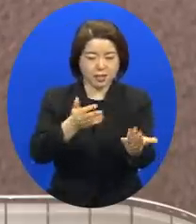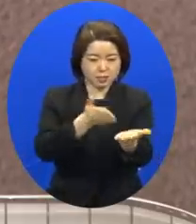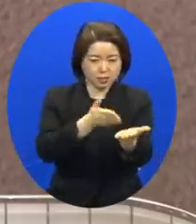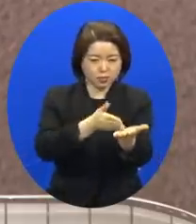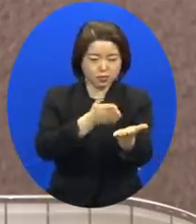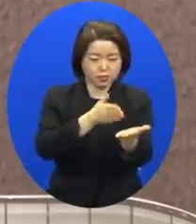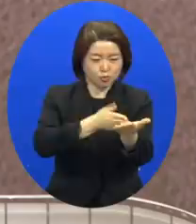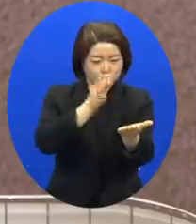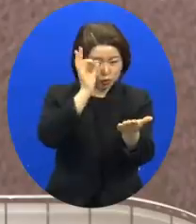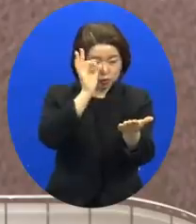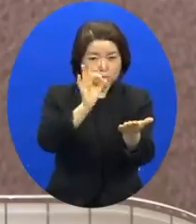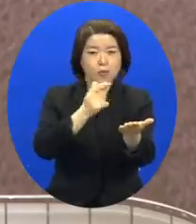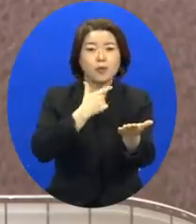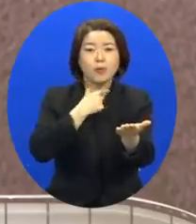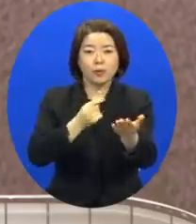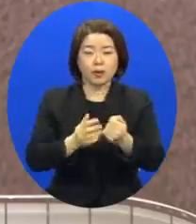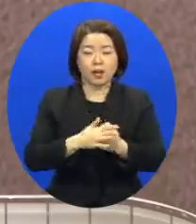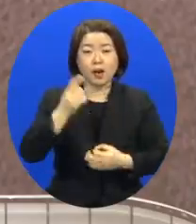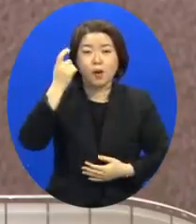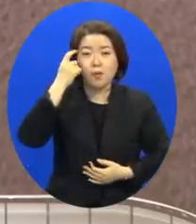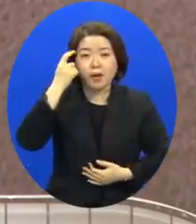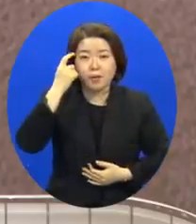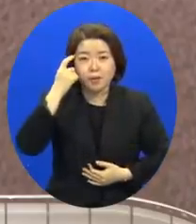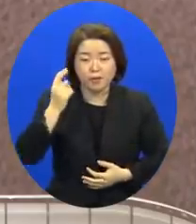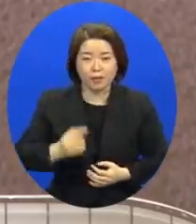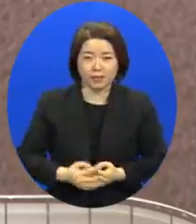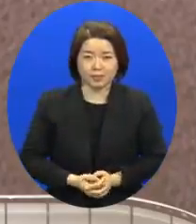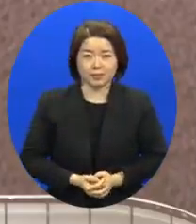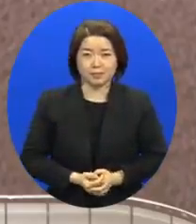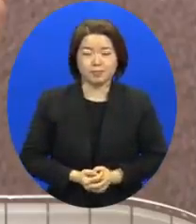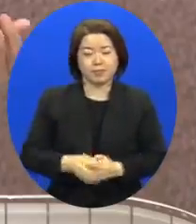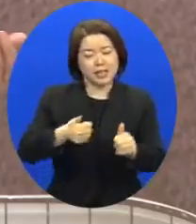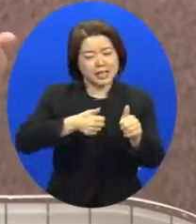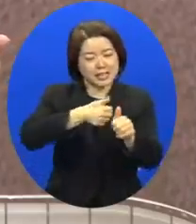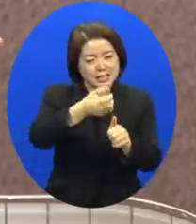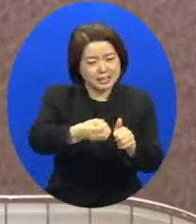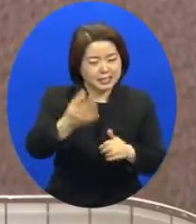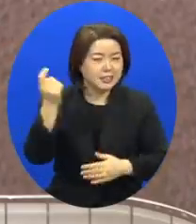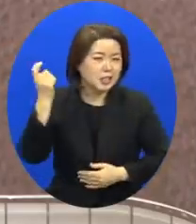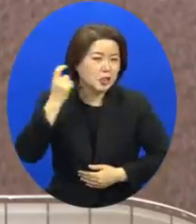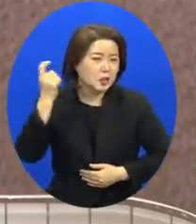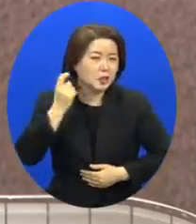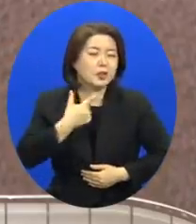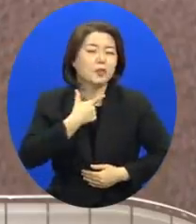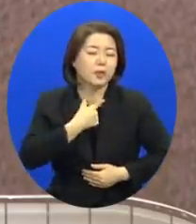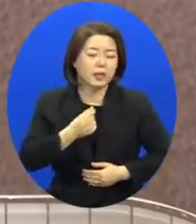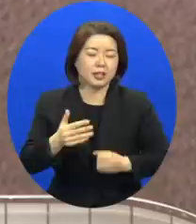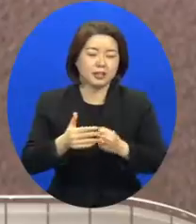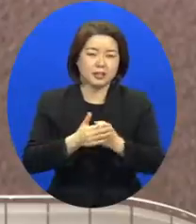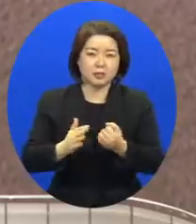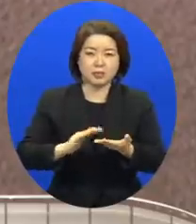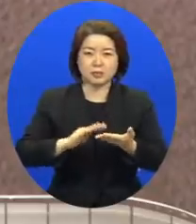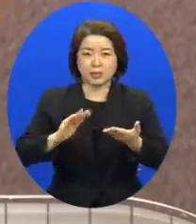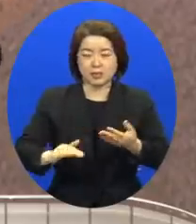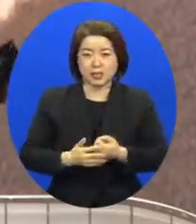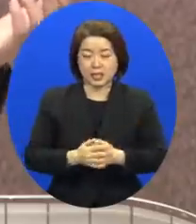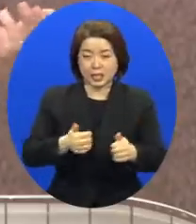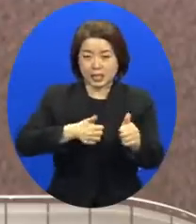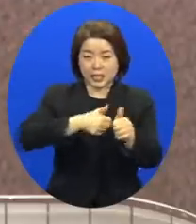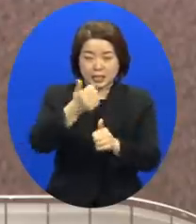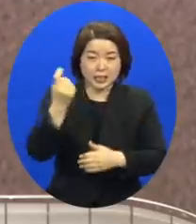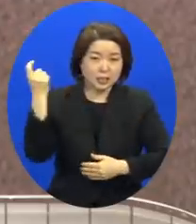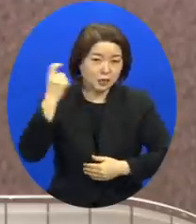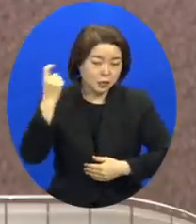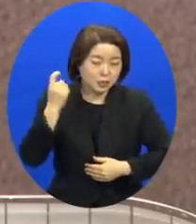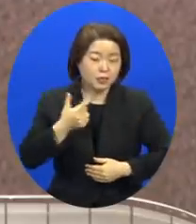보려고 합니다 왜 그렇습니까 승리의 소식을 듣고 싶어서 그런거죠 이기는 소식을 듣고